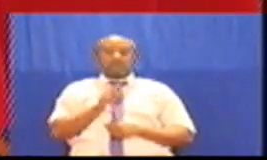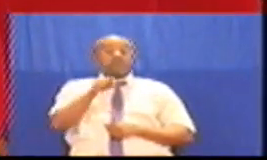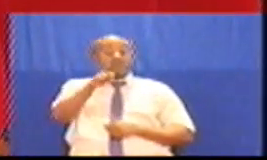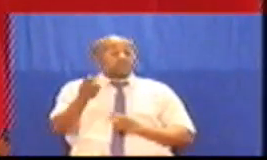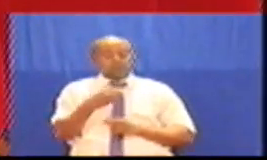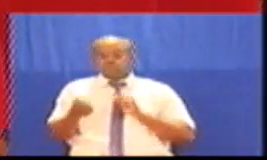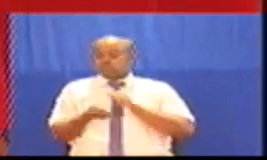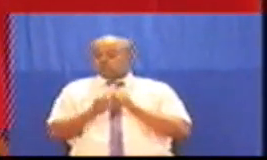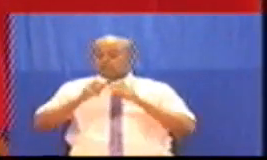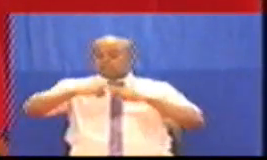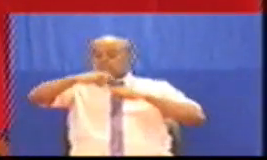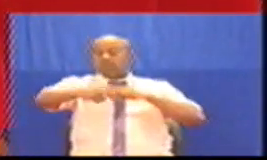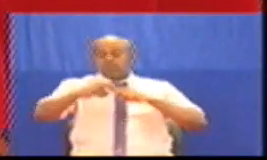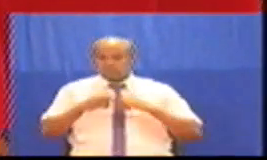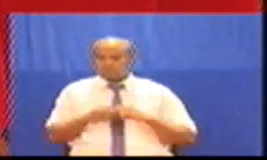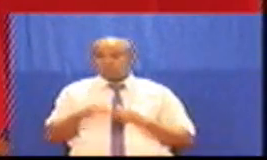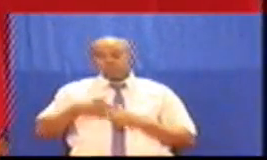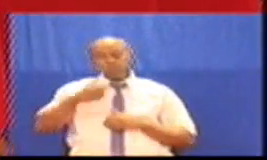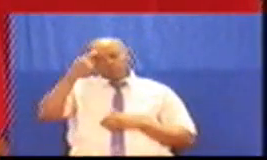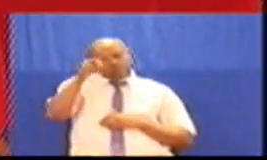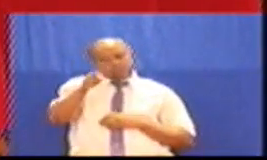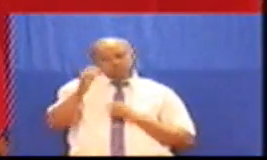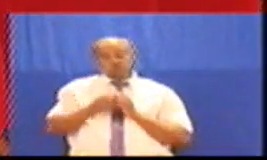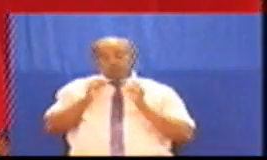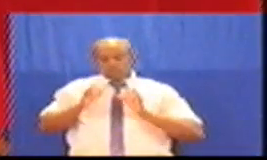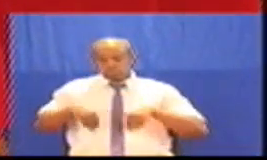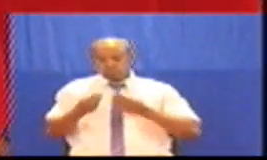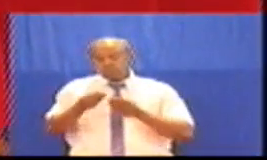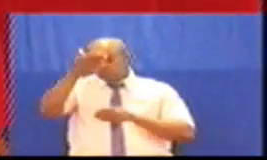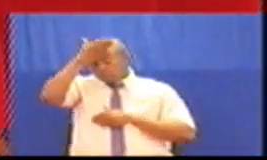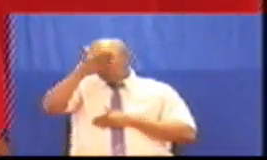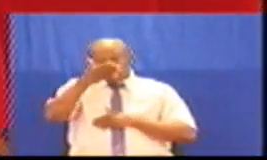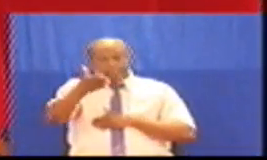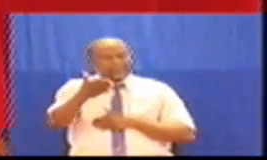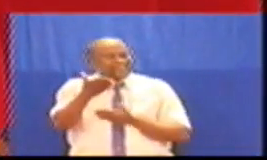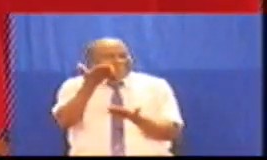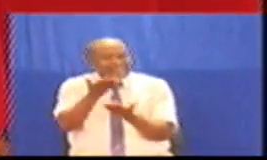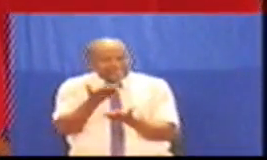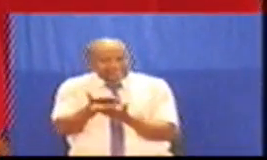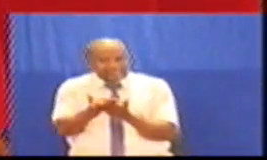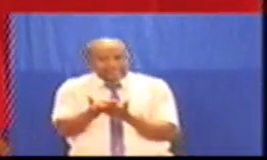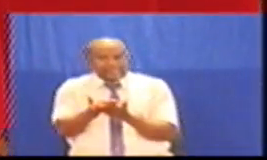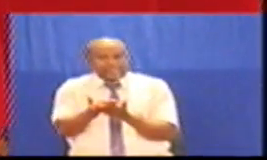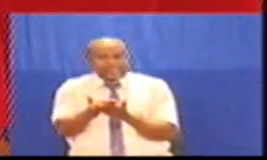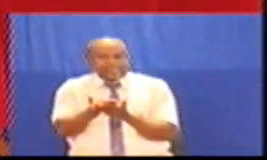tambuka. Na hili nadhani lazima tutoe kipaumbele haraka iwezekanavyo.